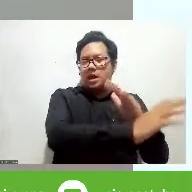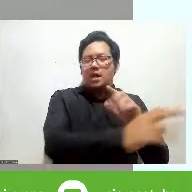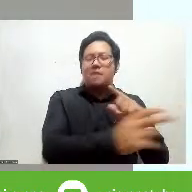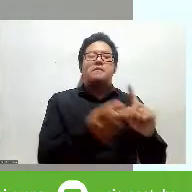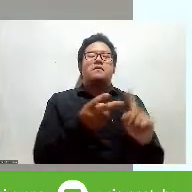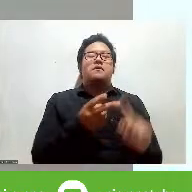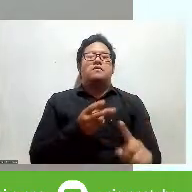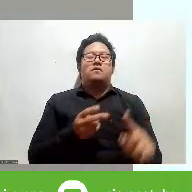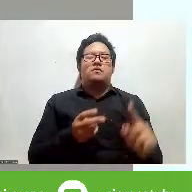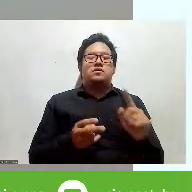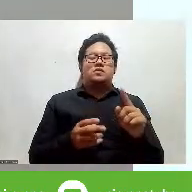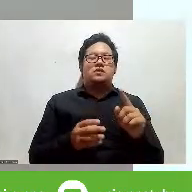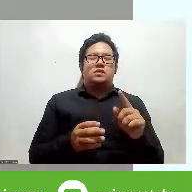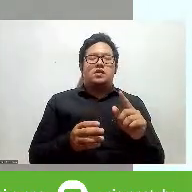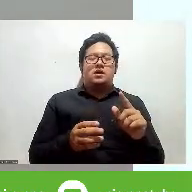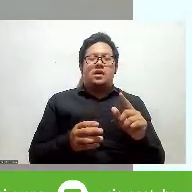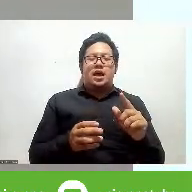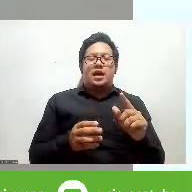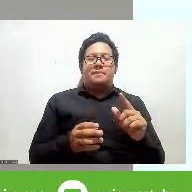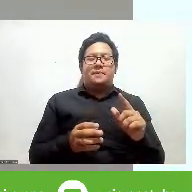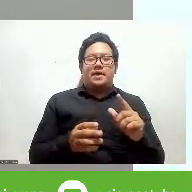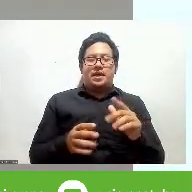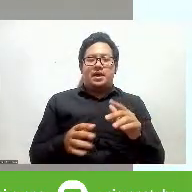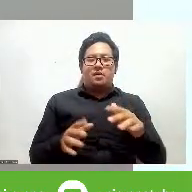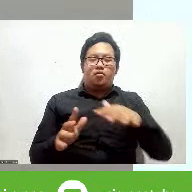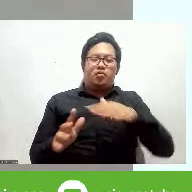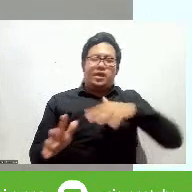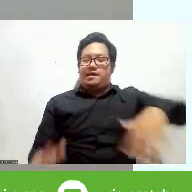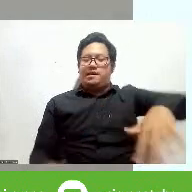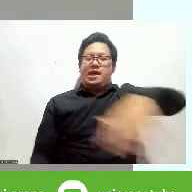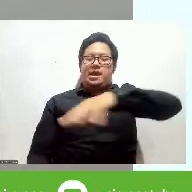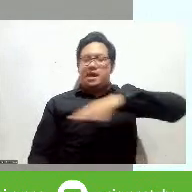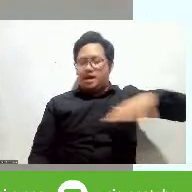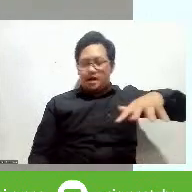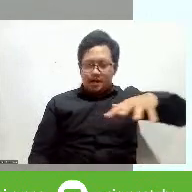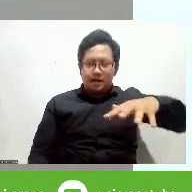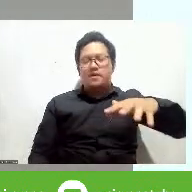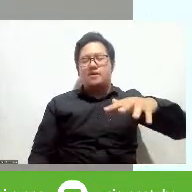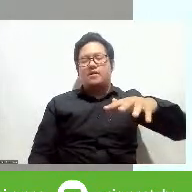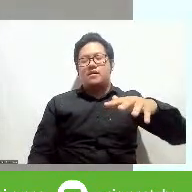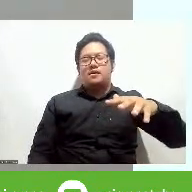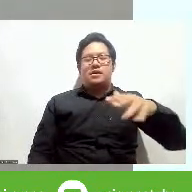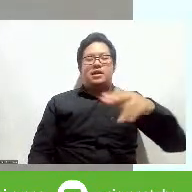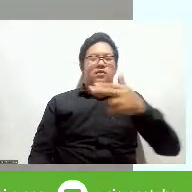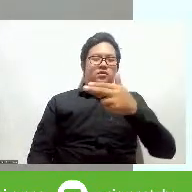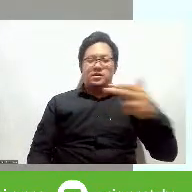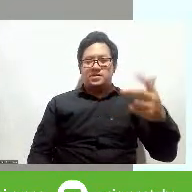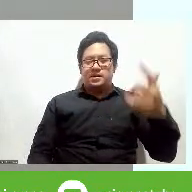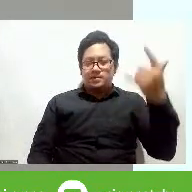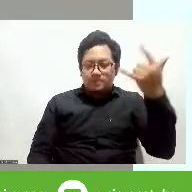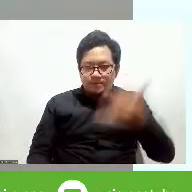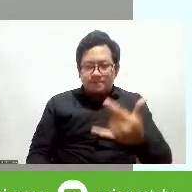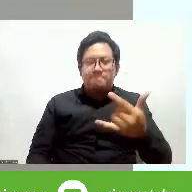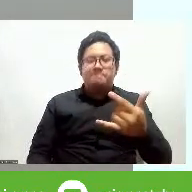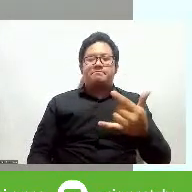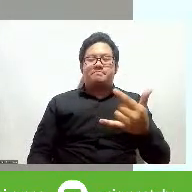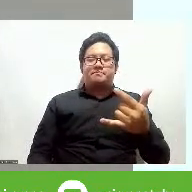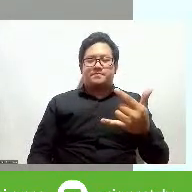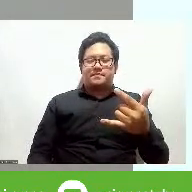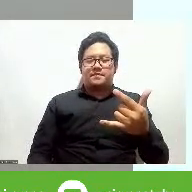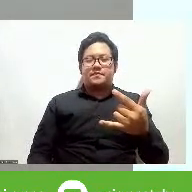integritas wilayah teritorial kesatuan negara Republik Indonesia dan juga